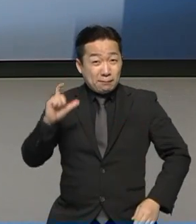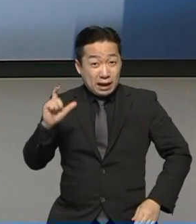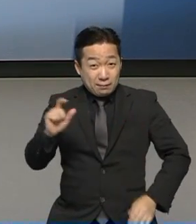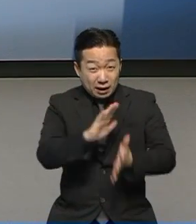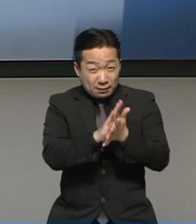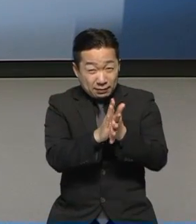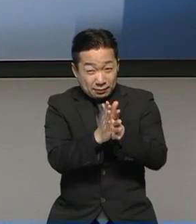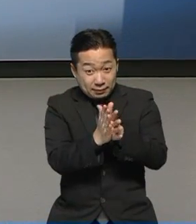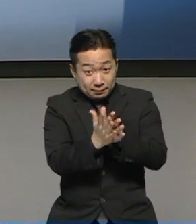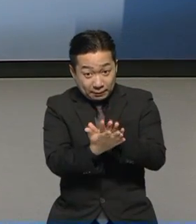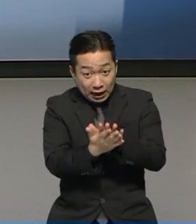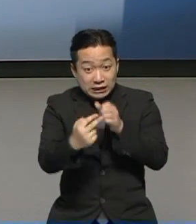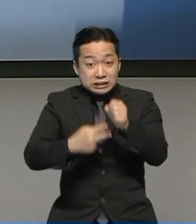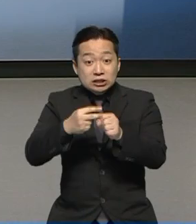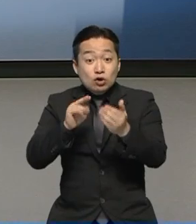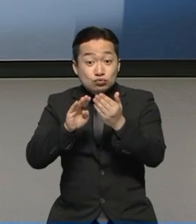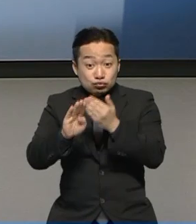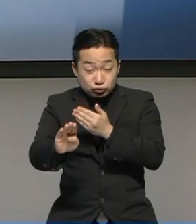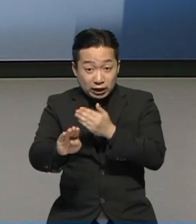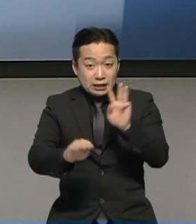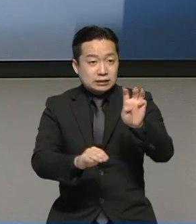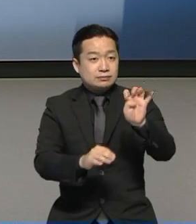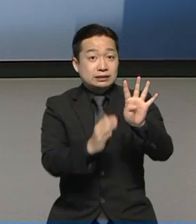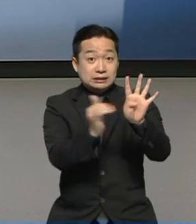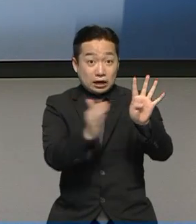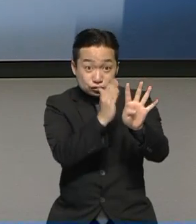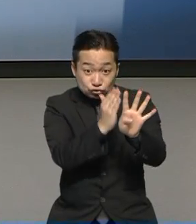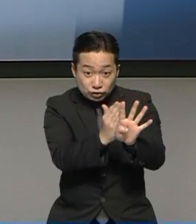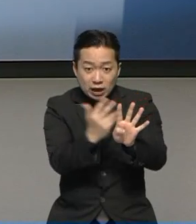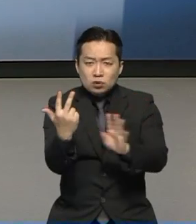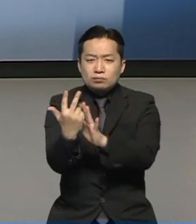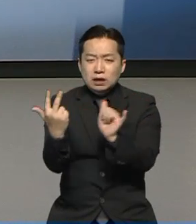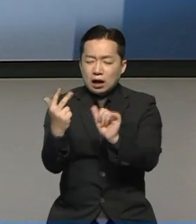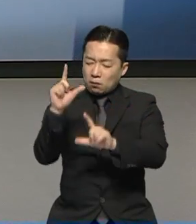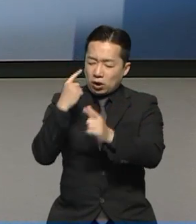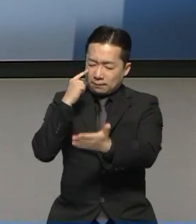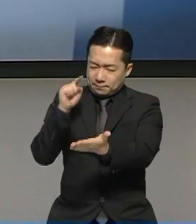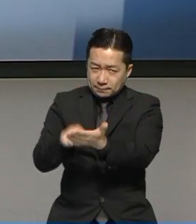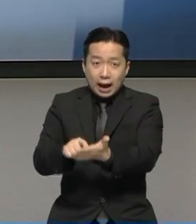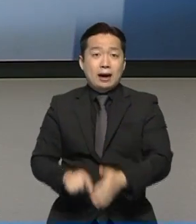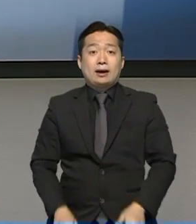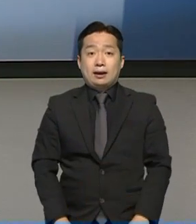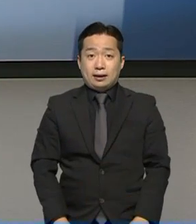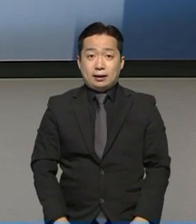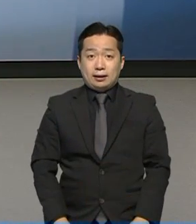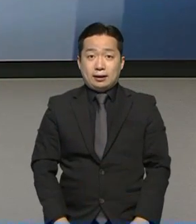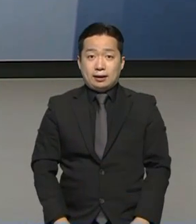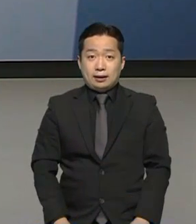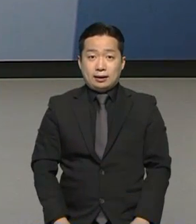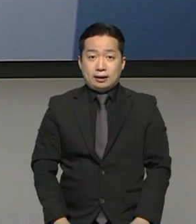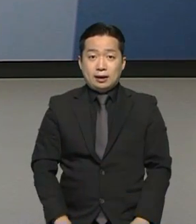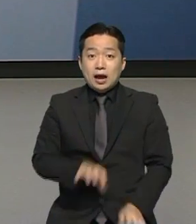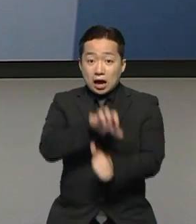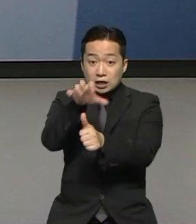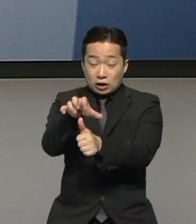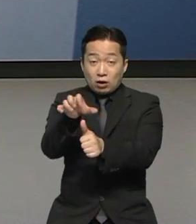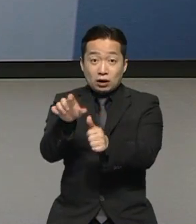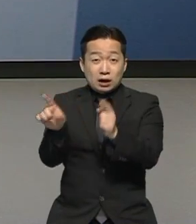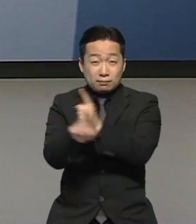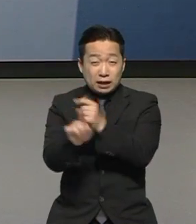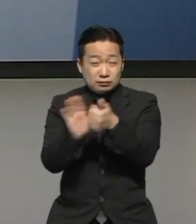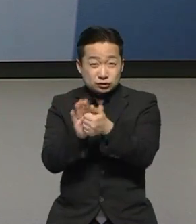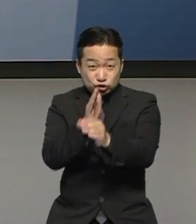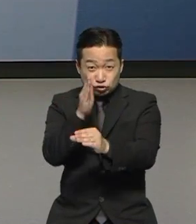완치 2년 뒤에도 검사 대상 34명 중 7명에게서 발견됐습니다. 격리 치료 중 느낀